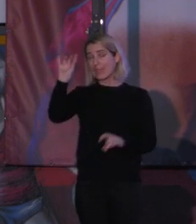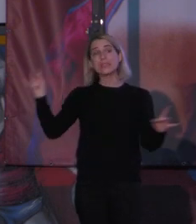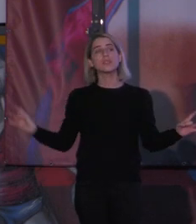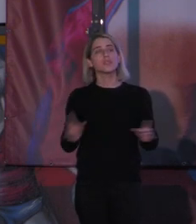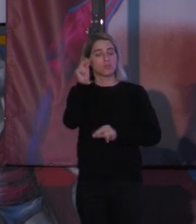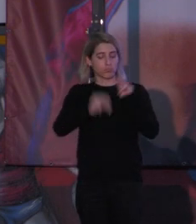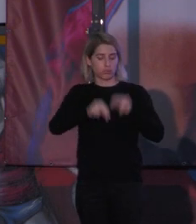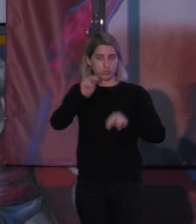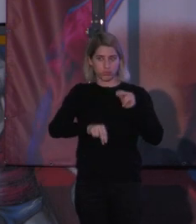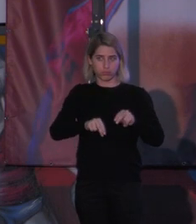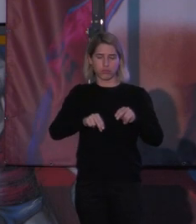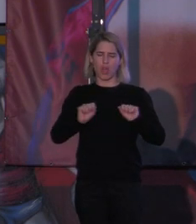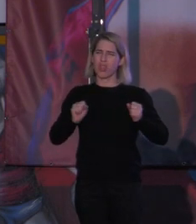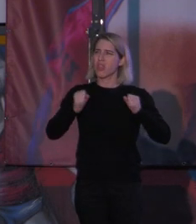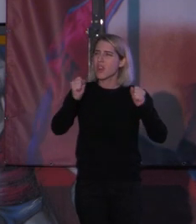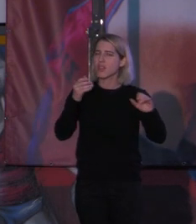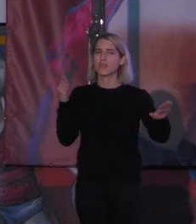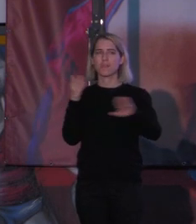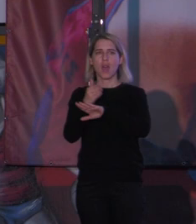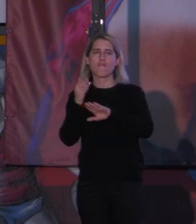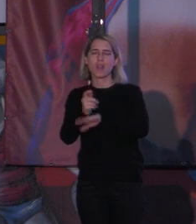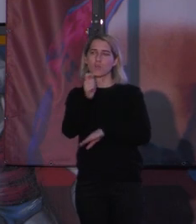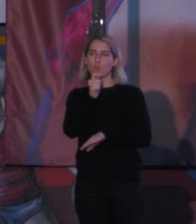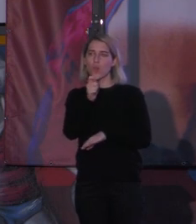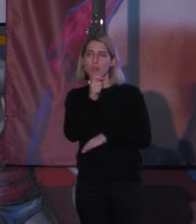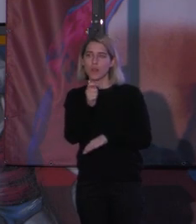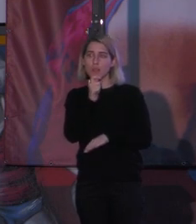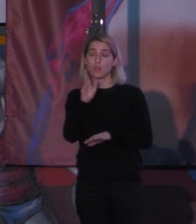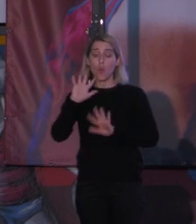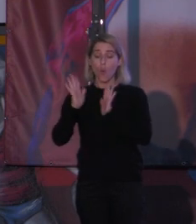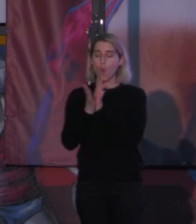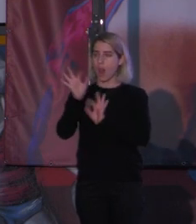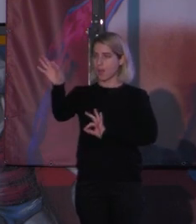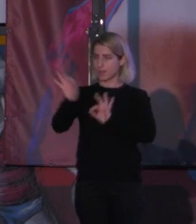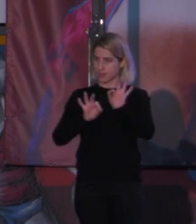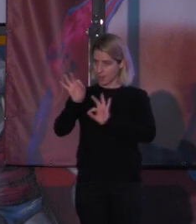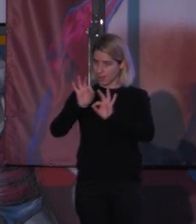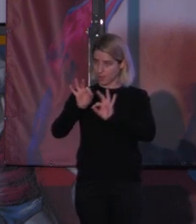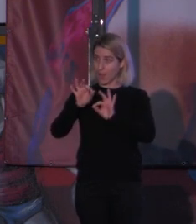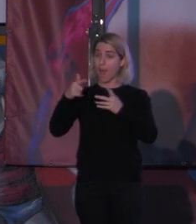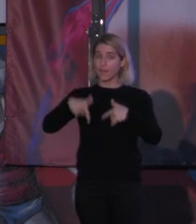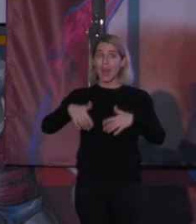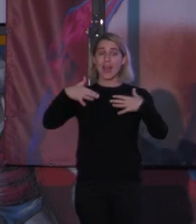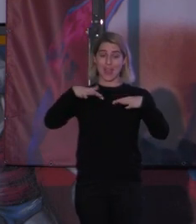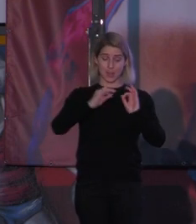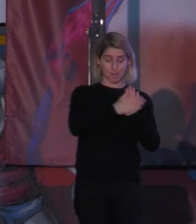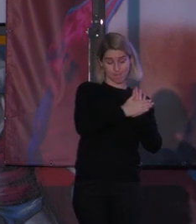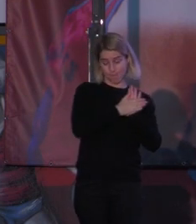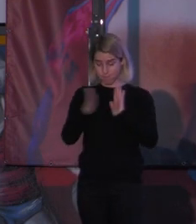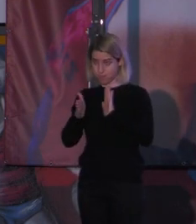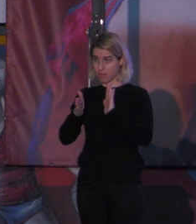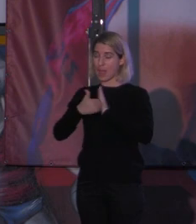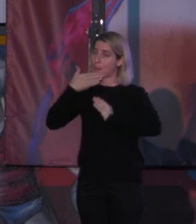εμπιστευτείτε, δράσεις, παρεμβάσεις πολιτικές που θα σχεδιάσουμε θα δρομολογηθούν μέχρι τα